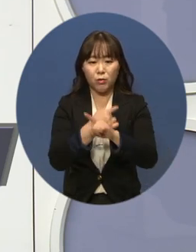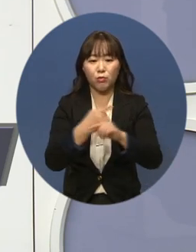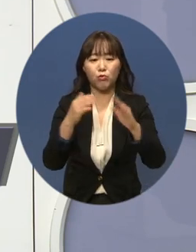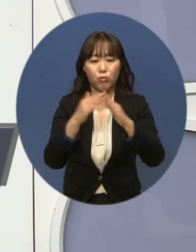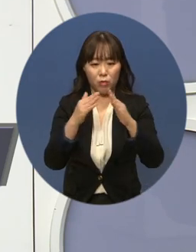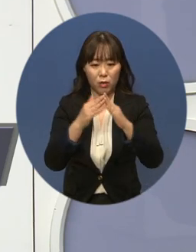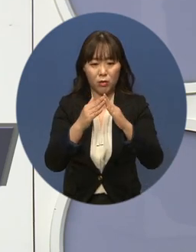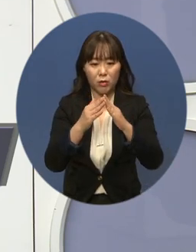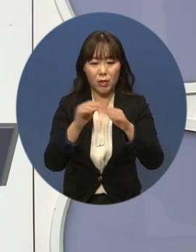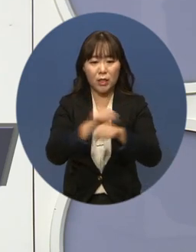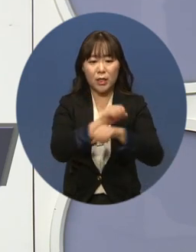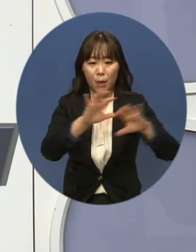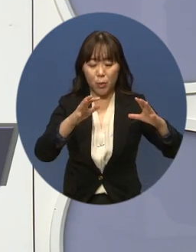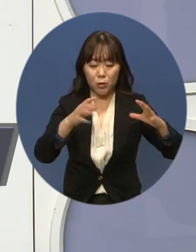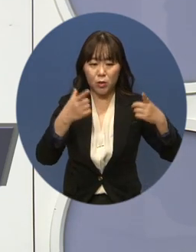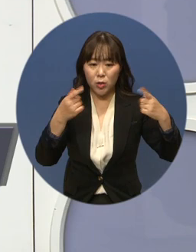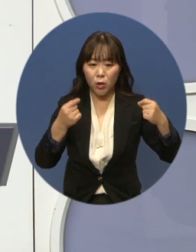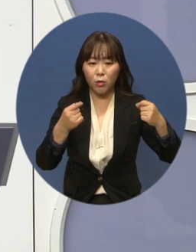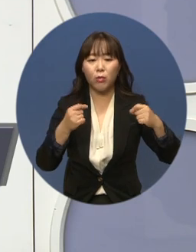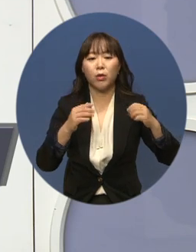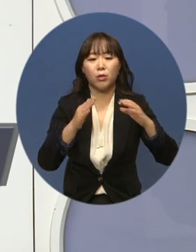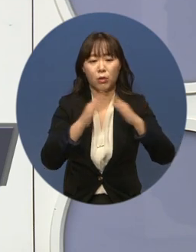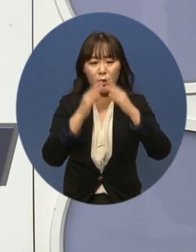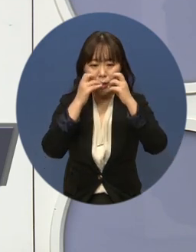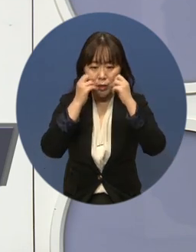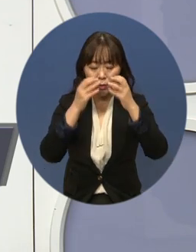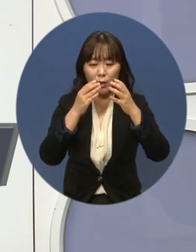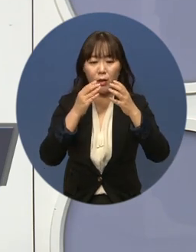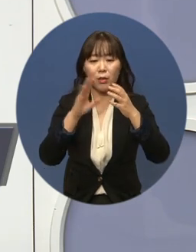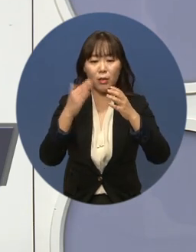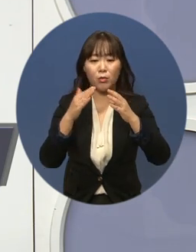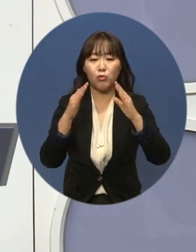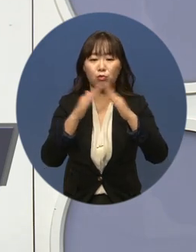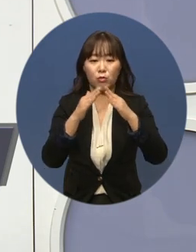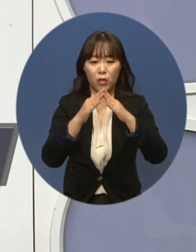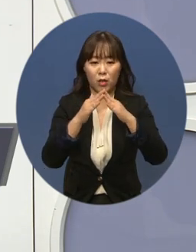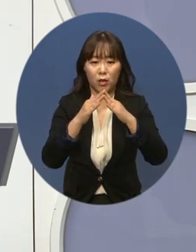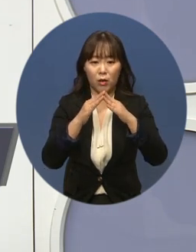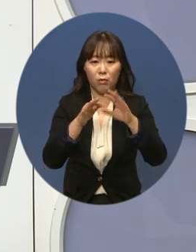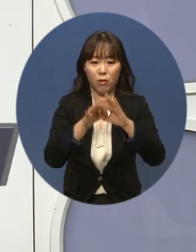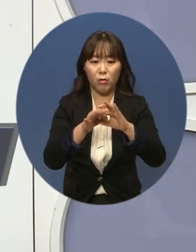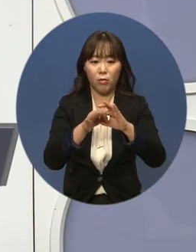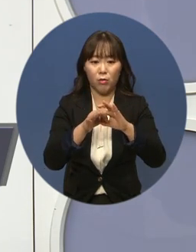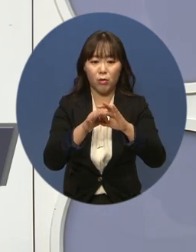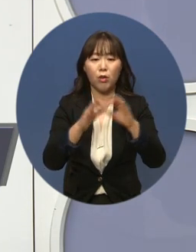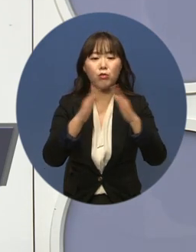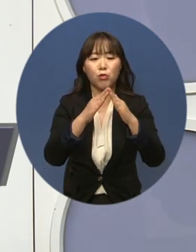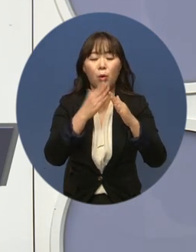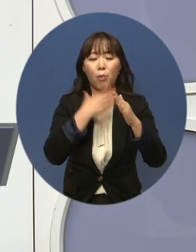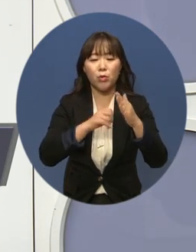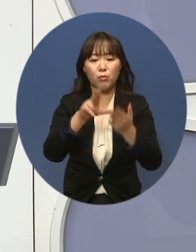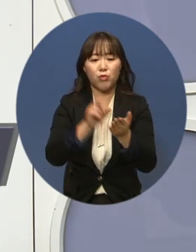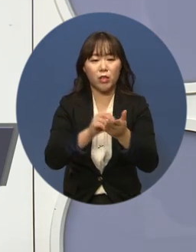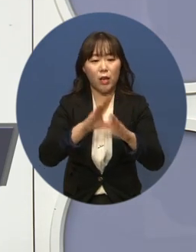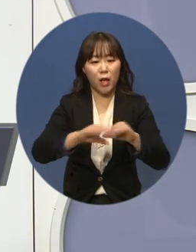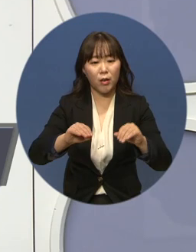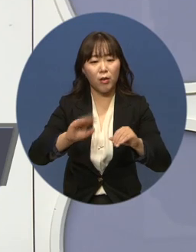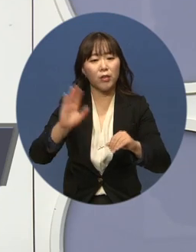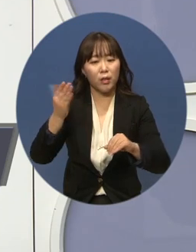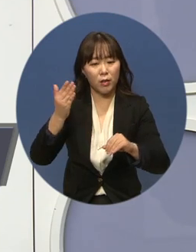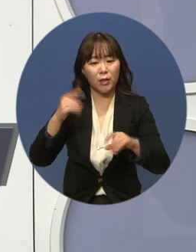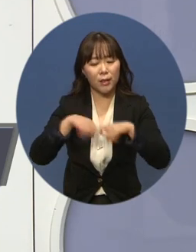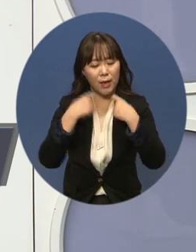주택증을 싱가포르처럼 주택증이 신설이 돼서 이 주택증이 주거복지 문제를 해결해야 된다. 주관해야